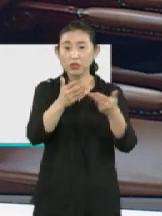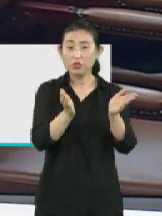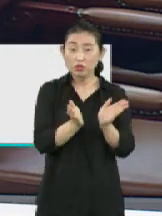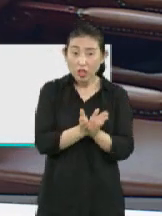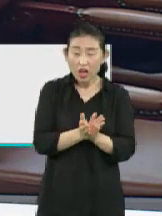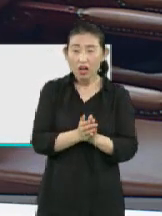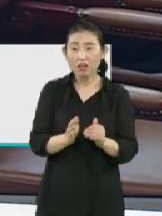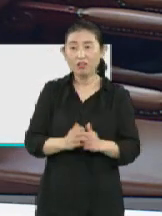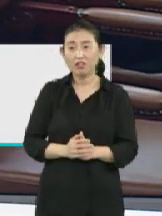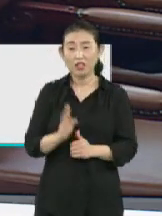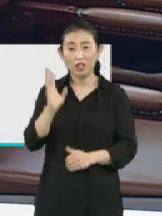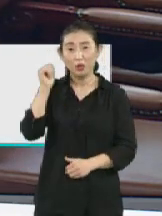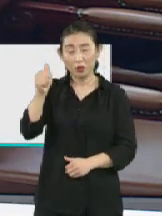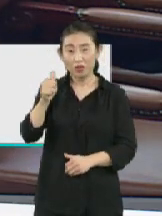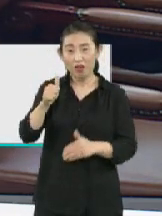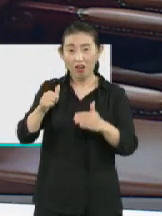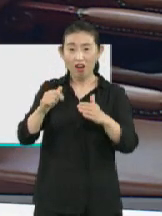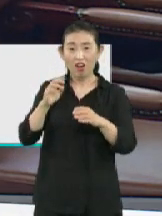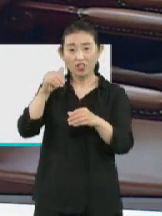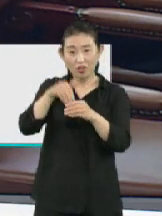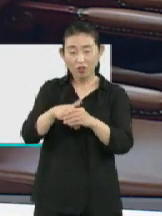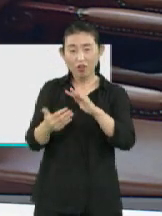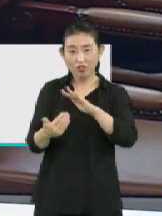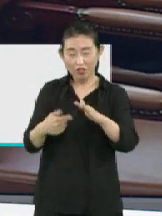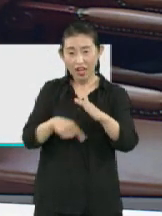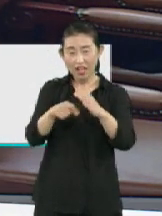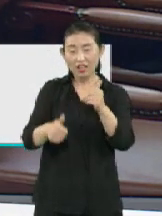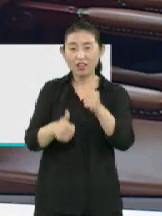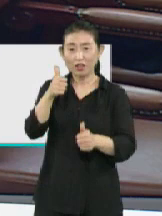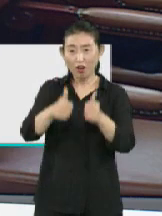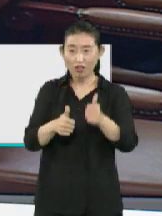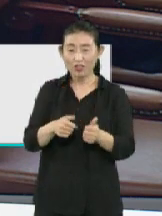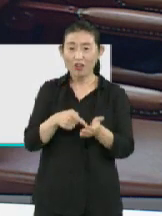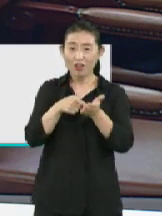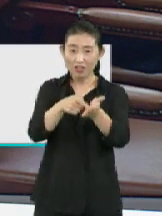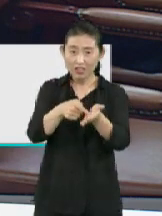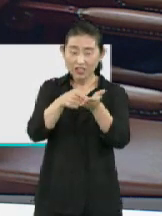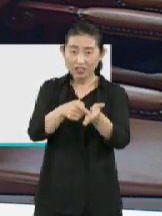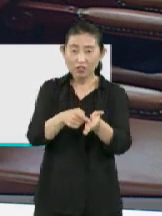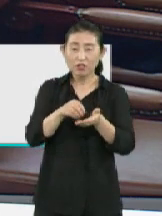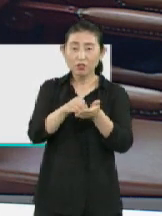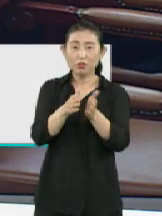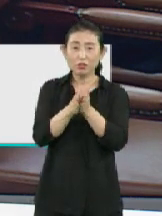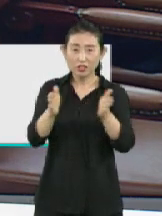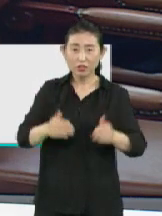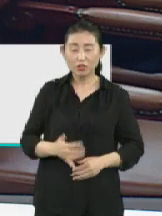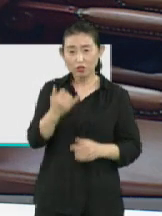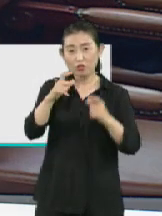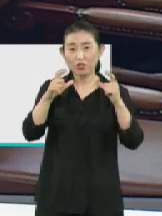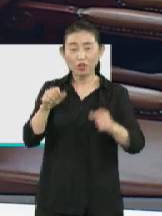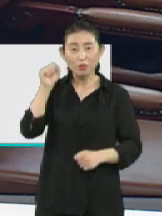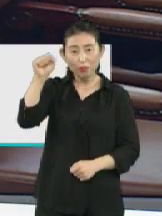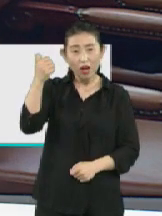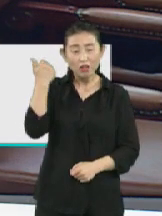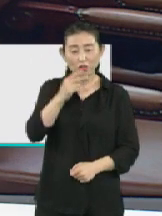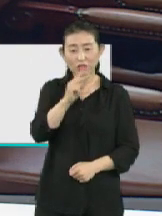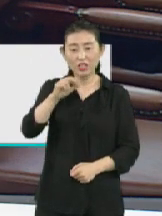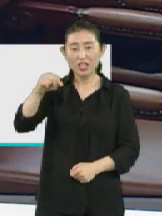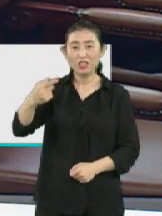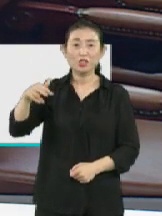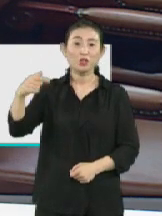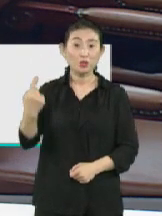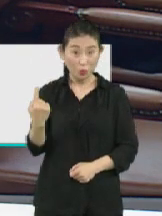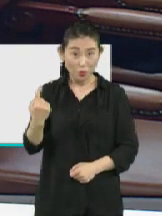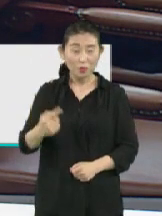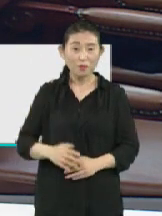민주당의 이번 주 대선 경선 후보 등록을 시작으로 본격적인 대선 레이스가 시작됐습니다. 충청권에선 유일하게 양승조